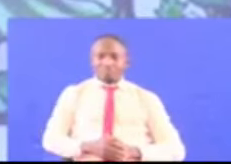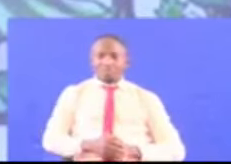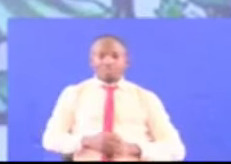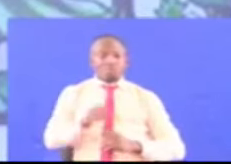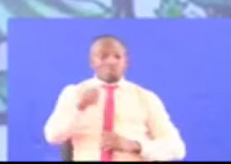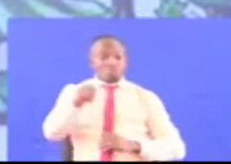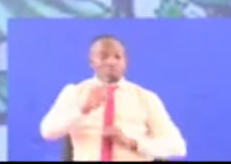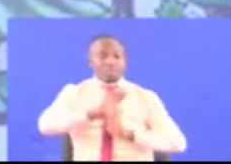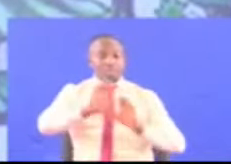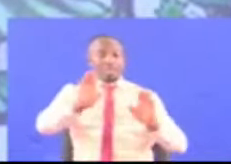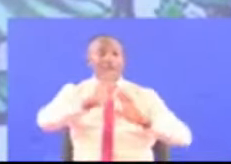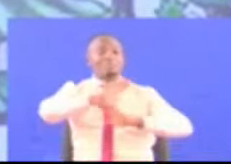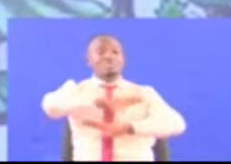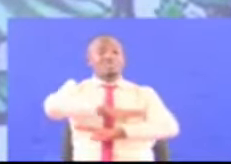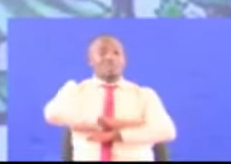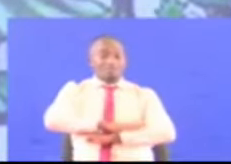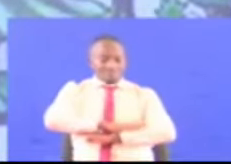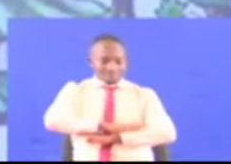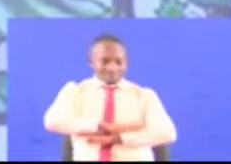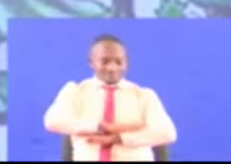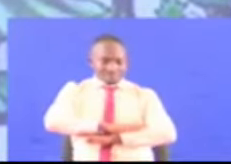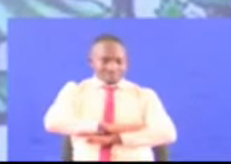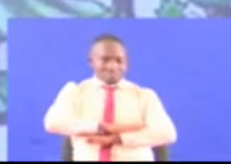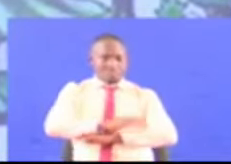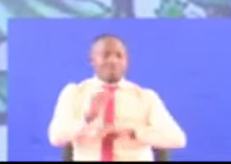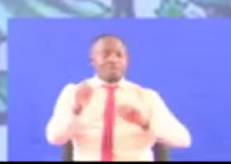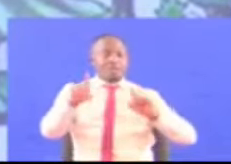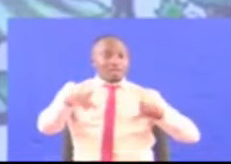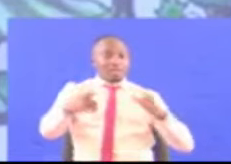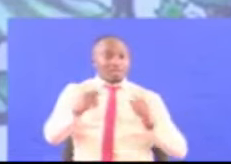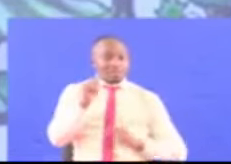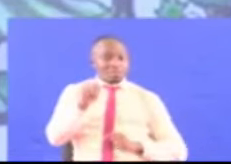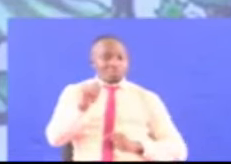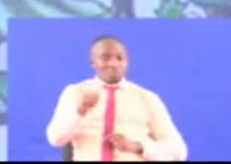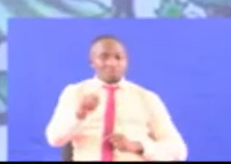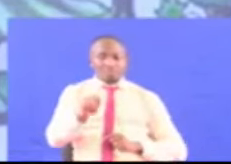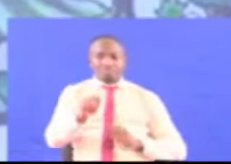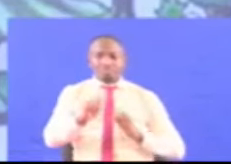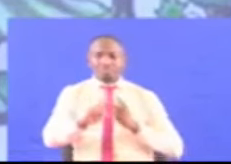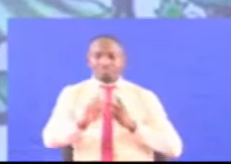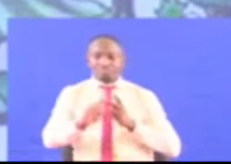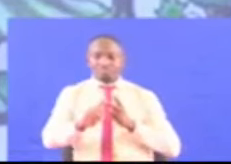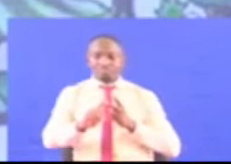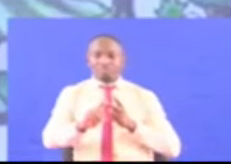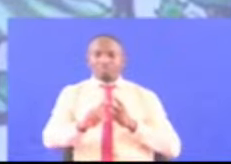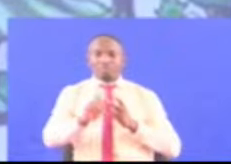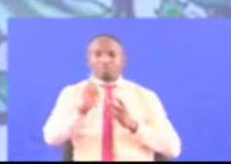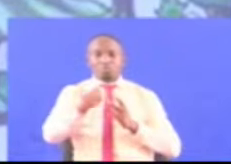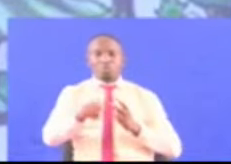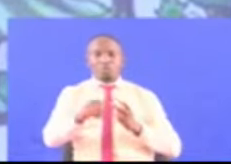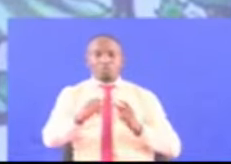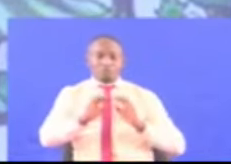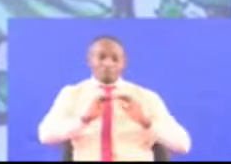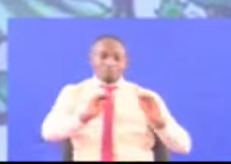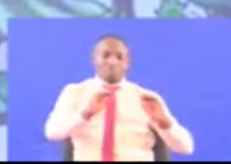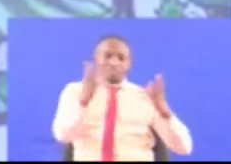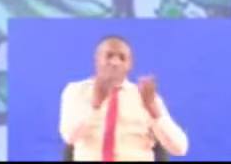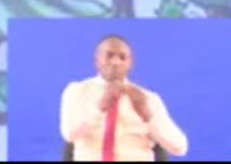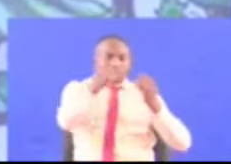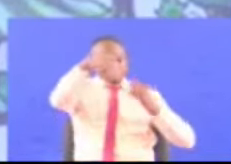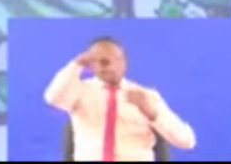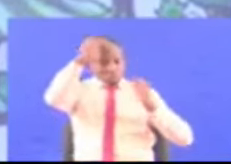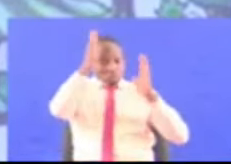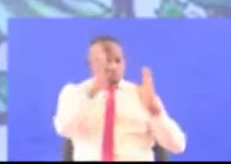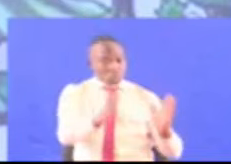Asha staafu utumishi wake wa umma, lakini yeye tulikuwa tunafundisha wote chuo kikuu,